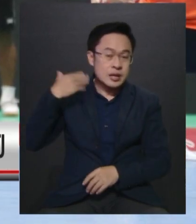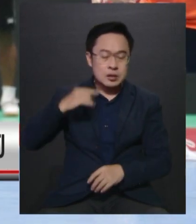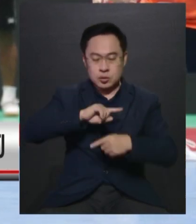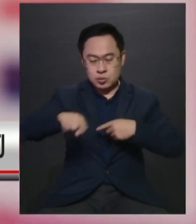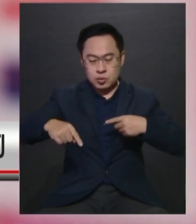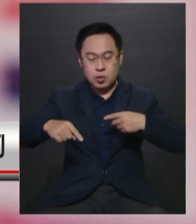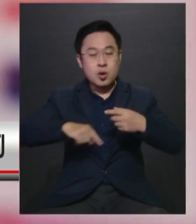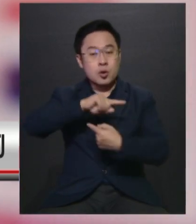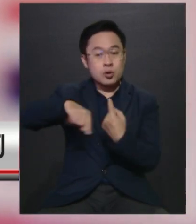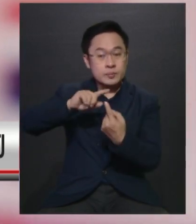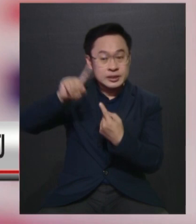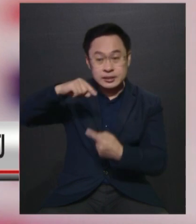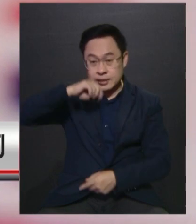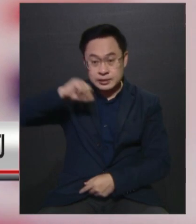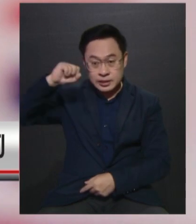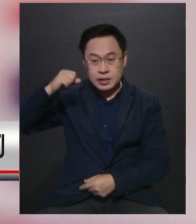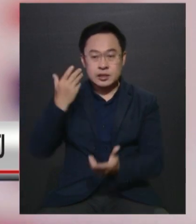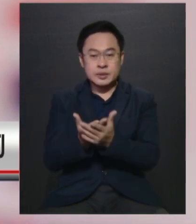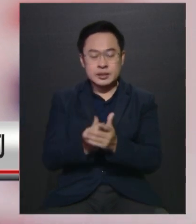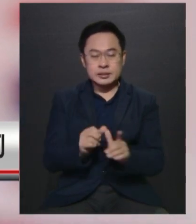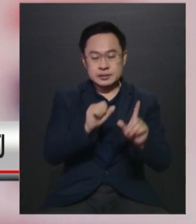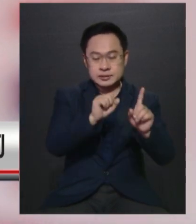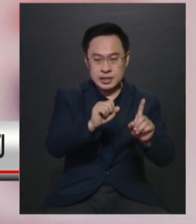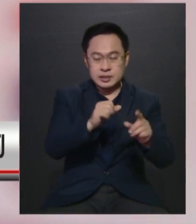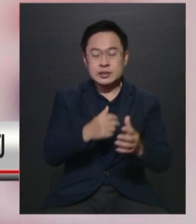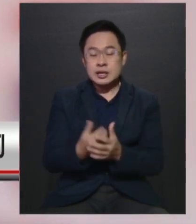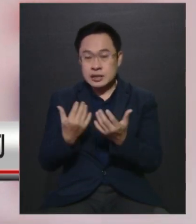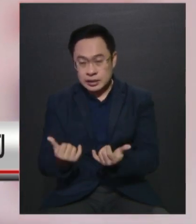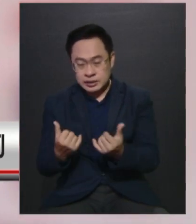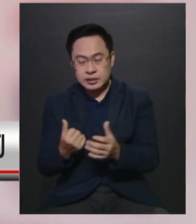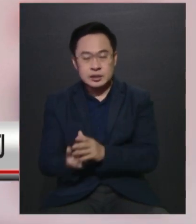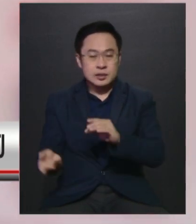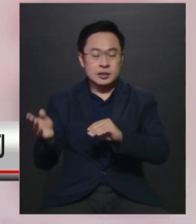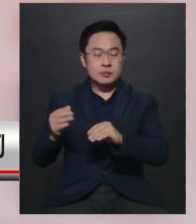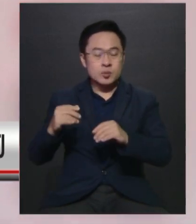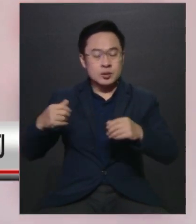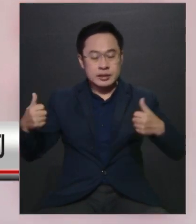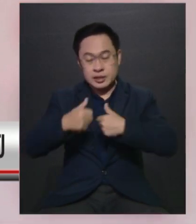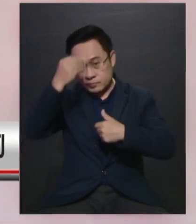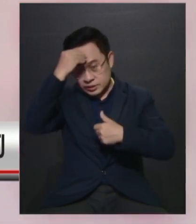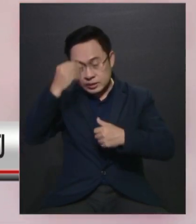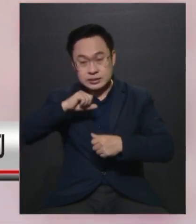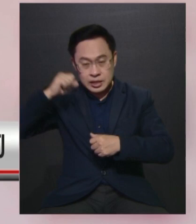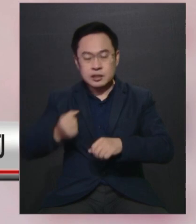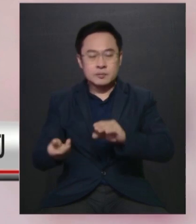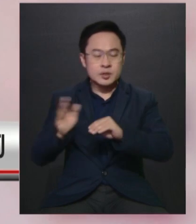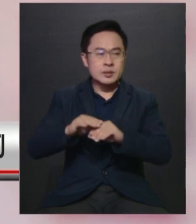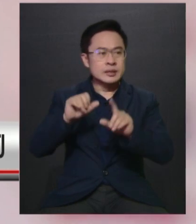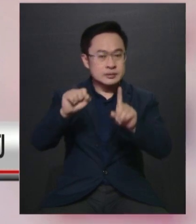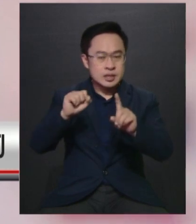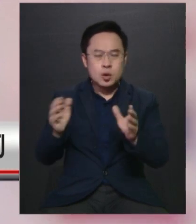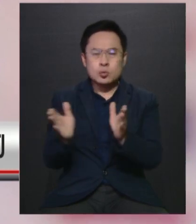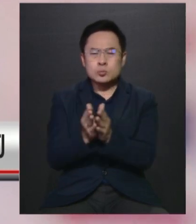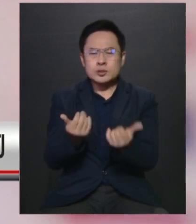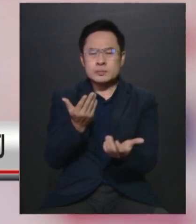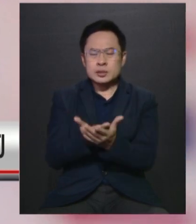อนนี้เนี่ยก็มีเงินสะสมอัดฉีดทั้งหมด 250,000 บาทยังไม่รวมกับเกมนัดชิงชนะเลิศที่จะเจอกับญี่ปุ่นอีกด้วยซึ่งการ